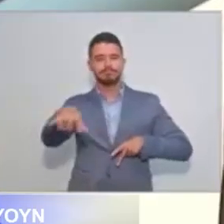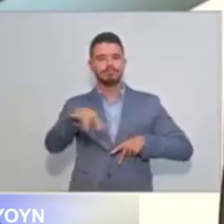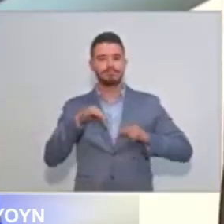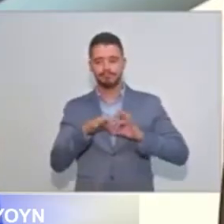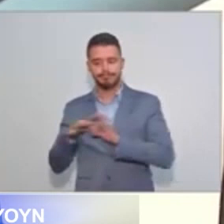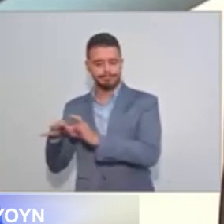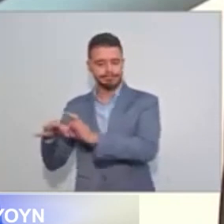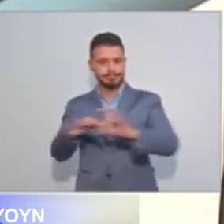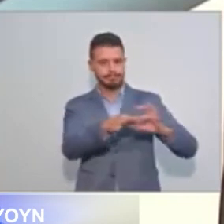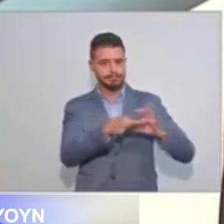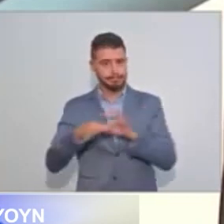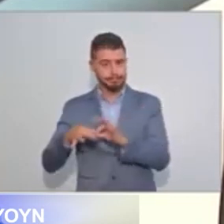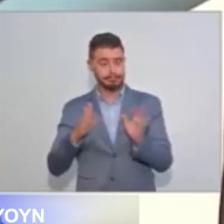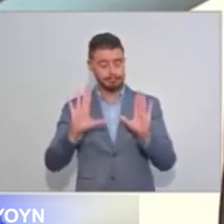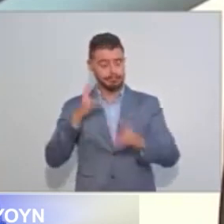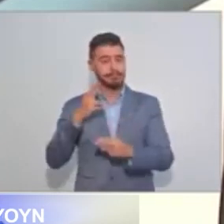5 χρόνια σημαντική